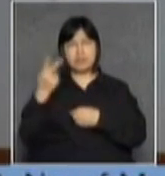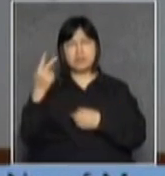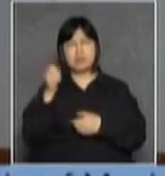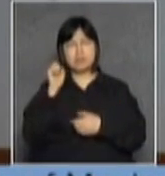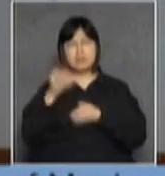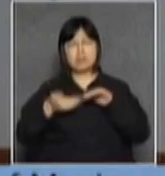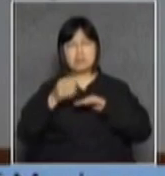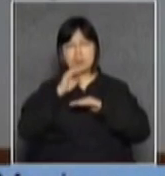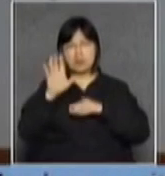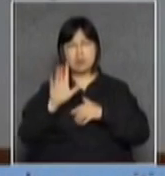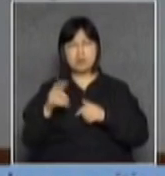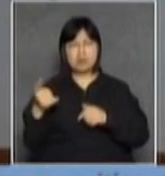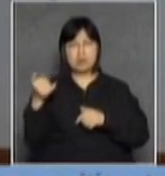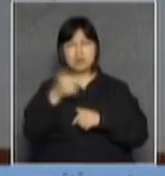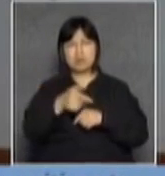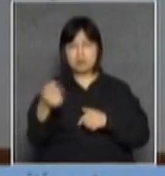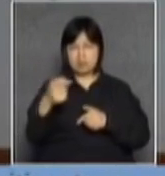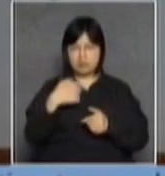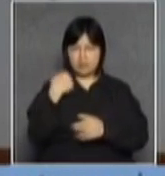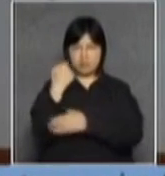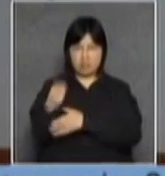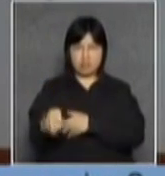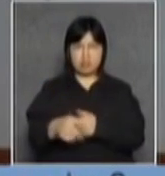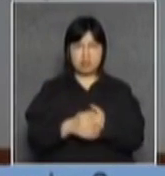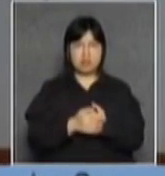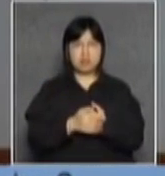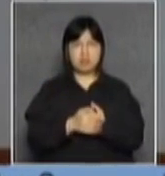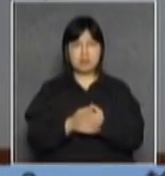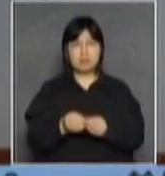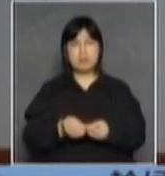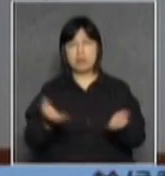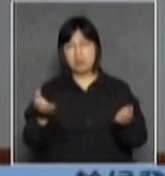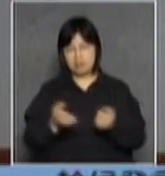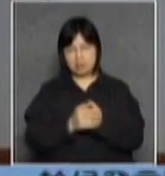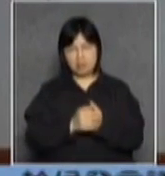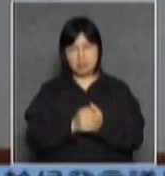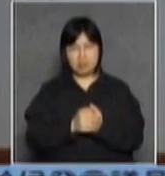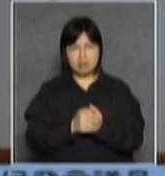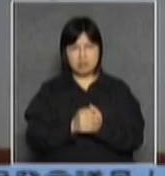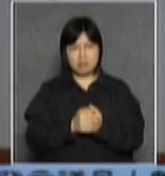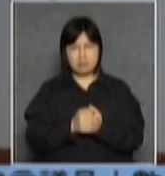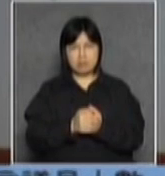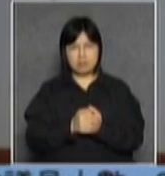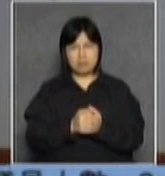人哋上去話喂你再係咁，我反對你㗎，咁佢就即係通派啦。嗱，